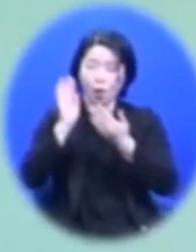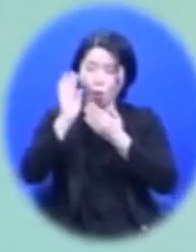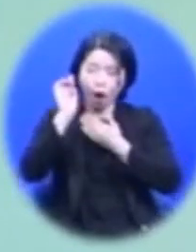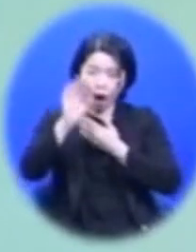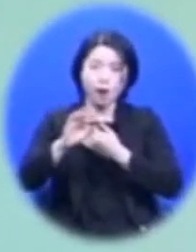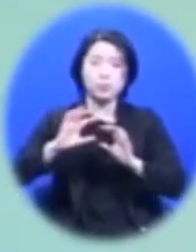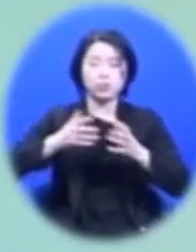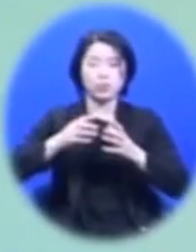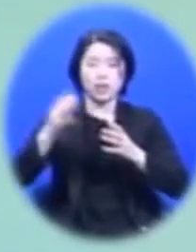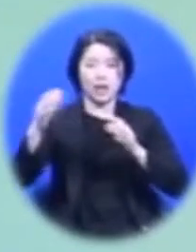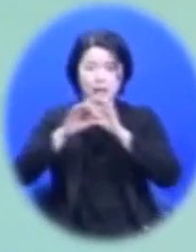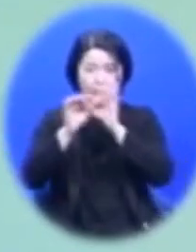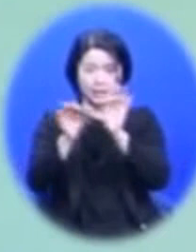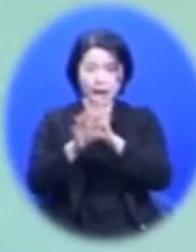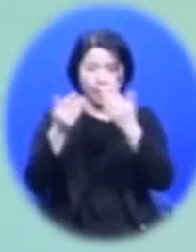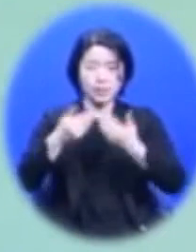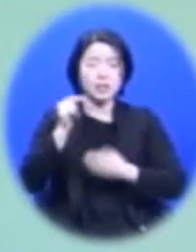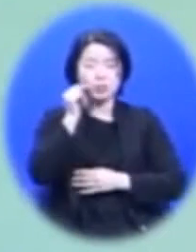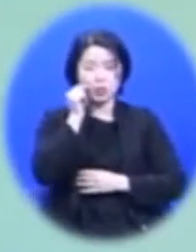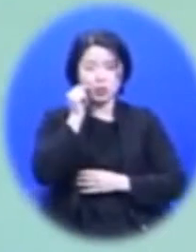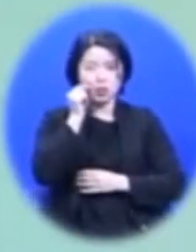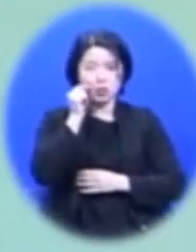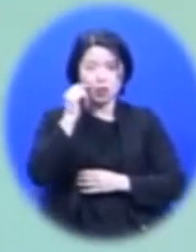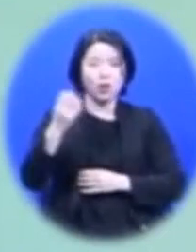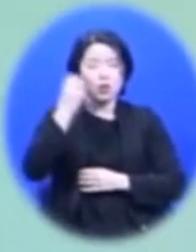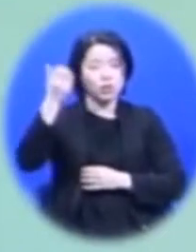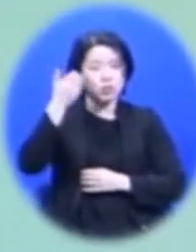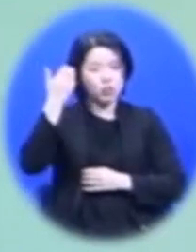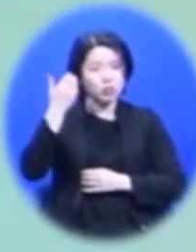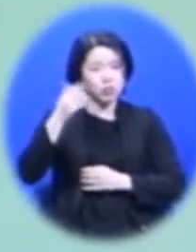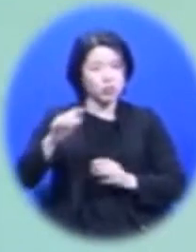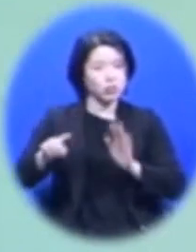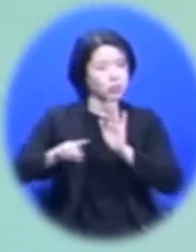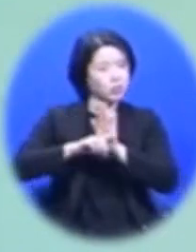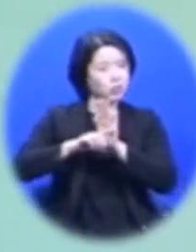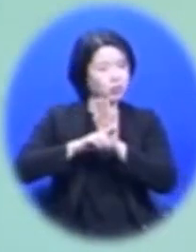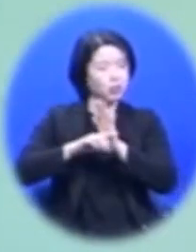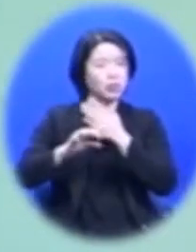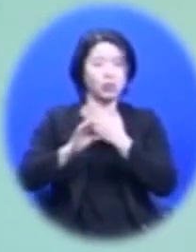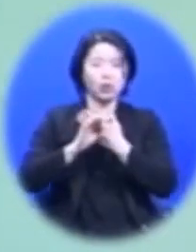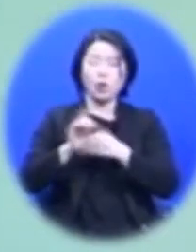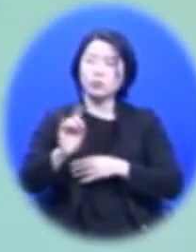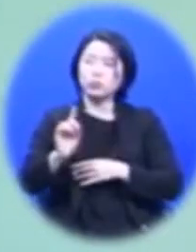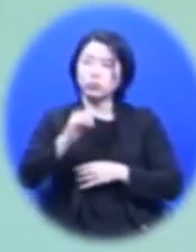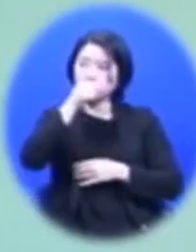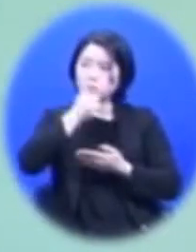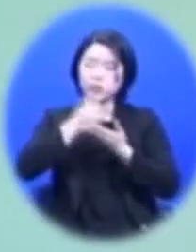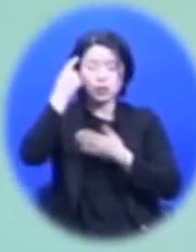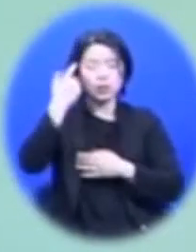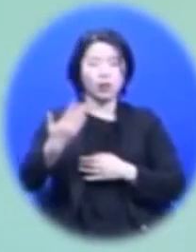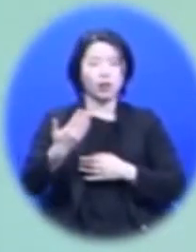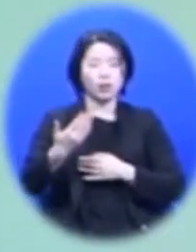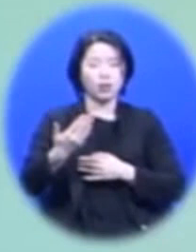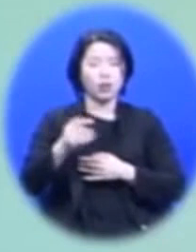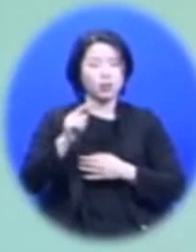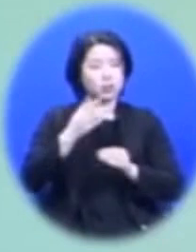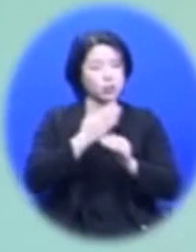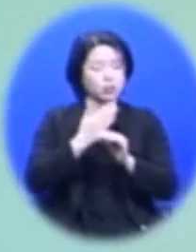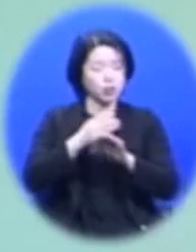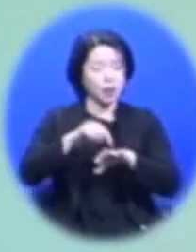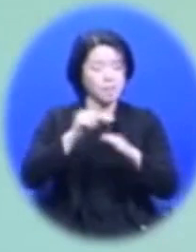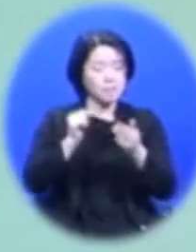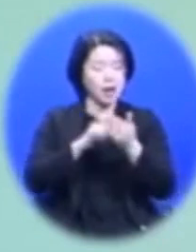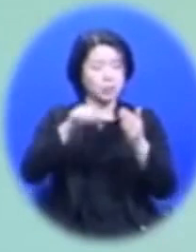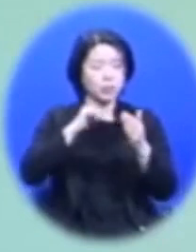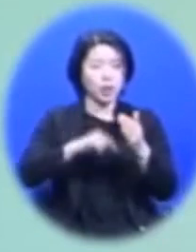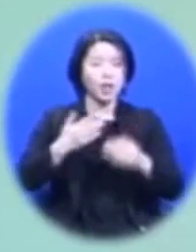그러니까 성령을 거역하는 것은 도대체 어떤 죄일까? 그러면서 마음에 아, 내가